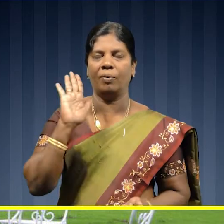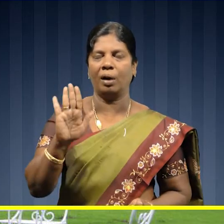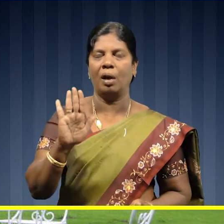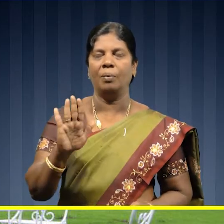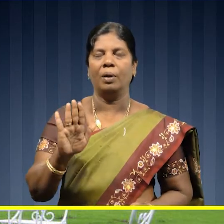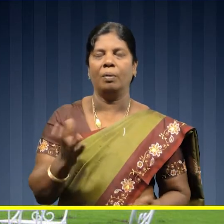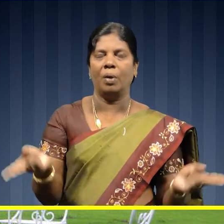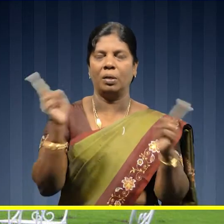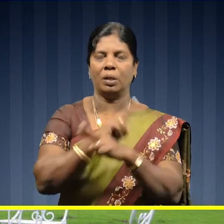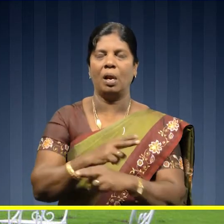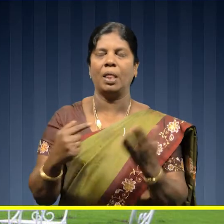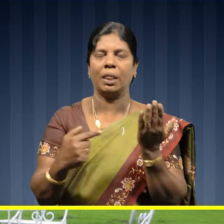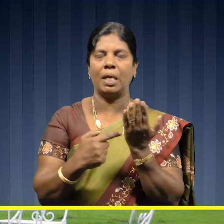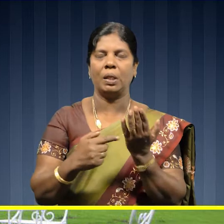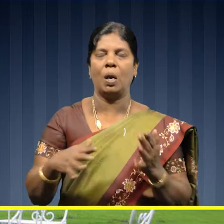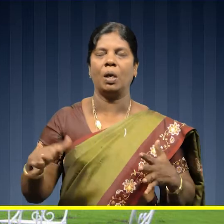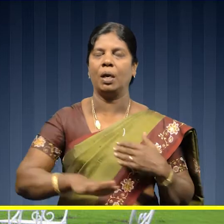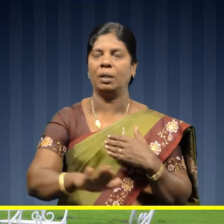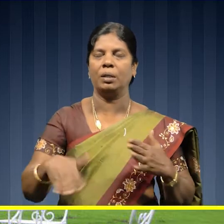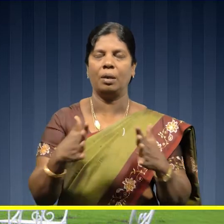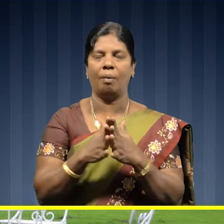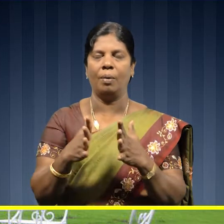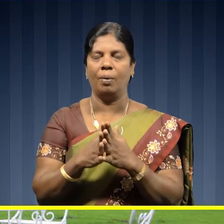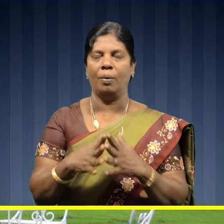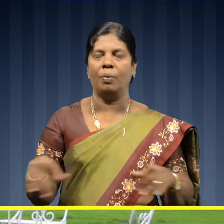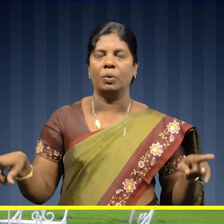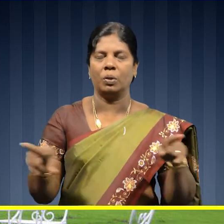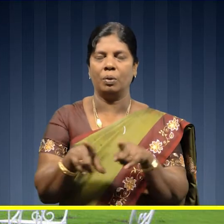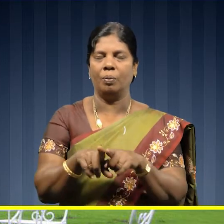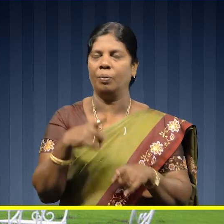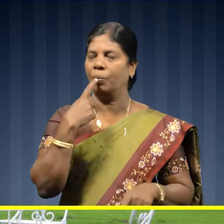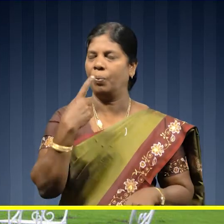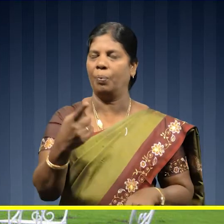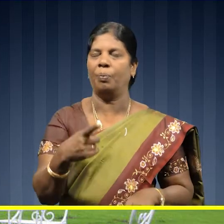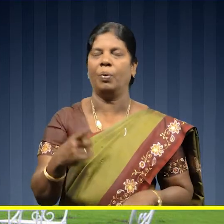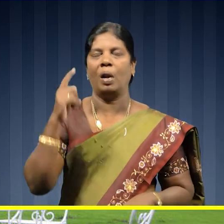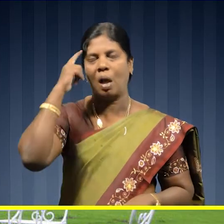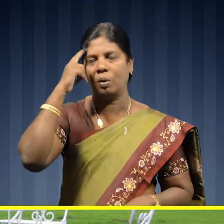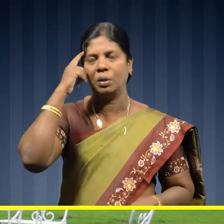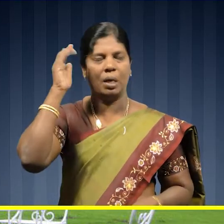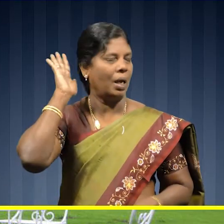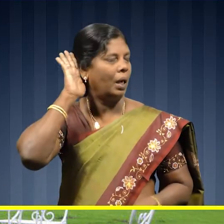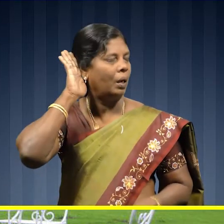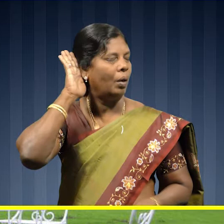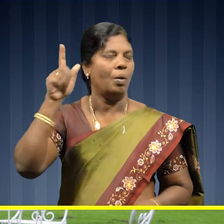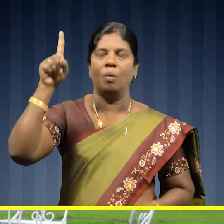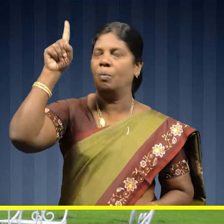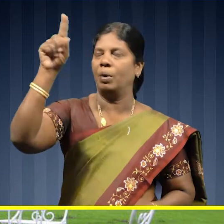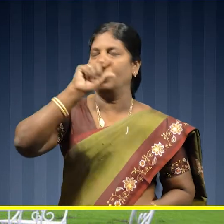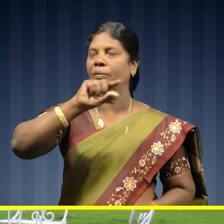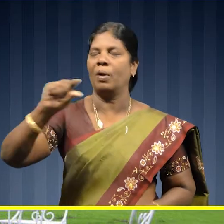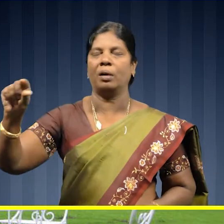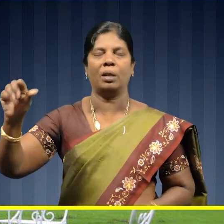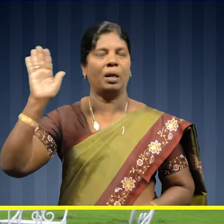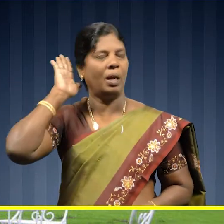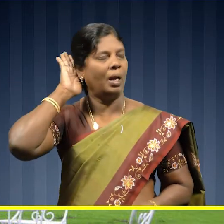வாழ்க்கையை நாங்கள் அர்த்தமுள்ளதாக்கி கொள்வதற்கு தெசலோனிக்கா பட்டணத்து மக்கள் எங்களுக்கு சொல்லிக் கொடுத்த ஆலோசனைகளை நாங்கள்